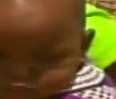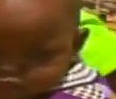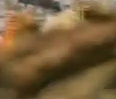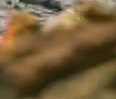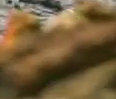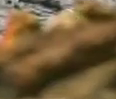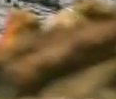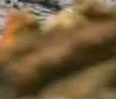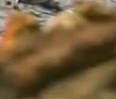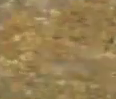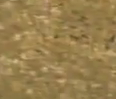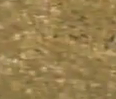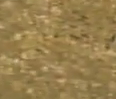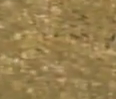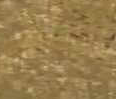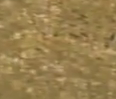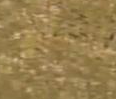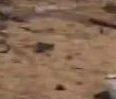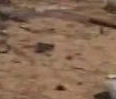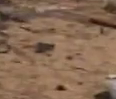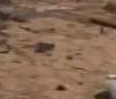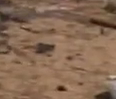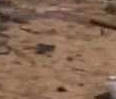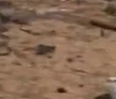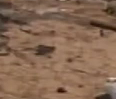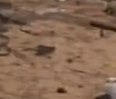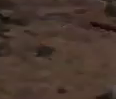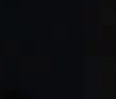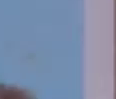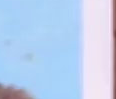nduru, mama akasikia akatoka akaona moto anashika juu ya nyumba.